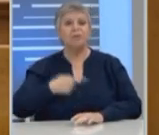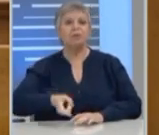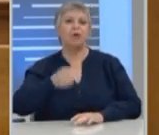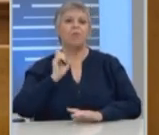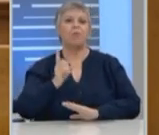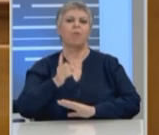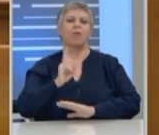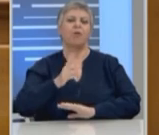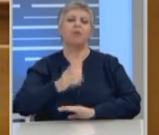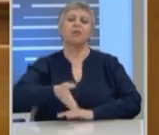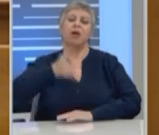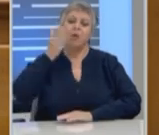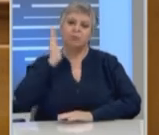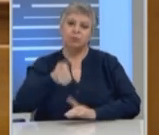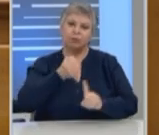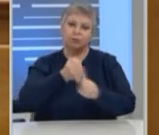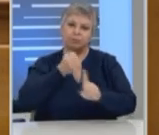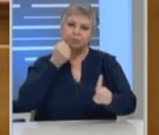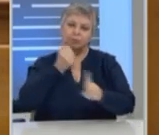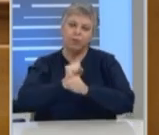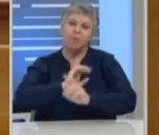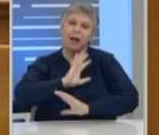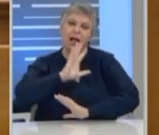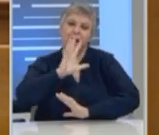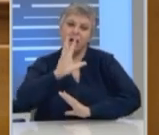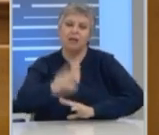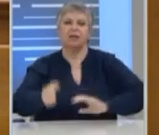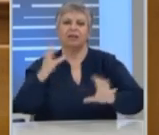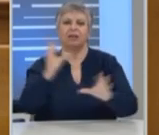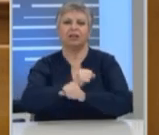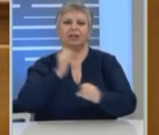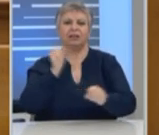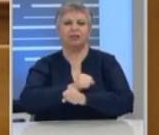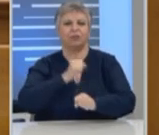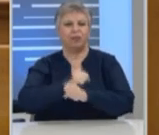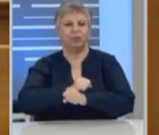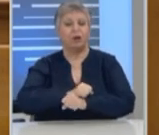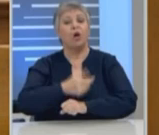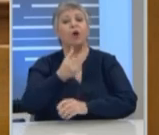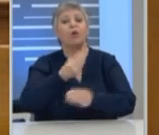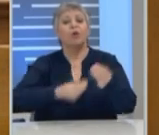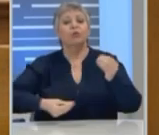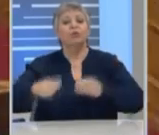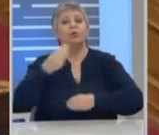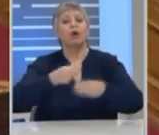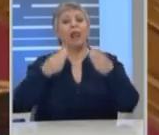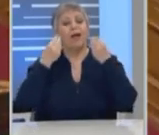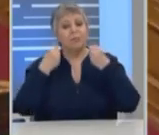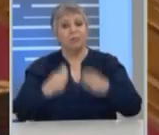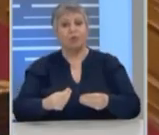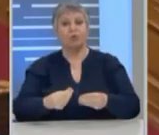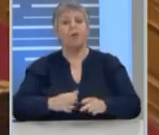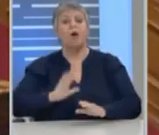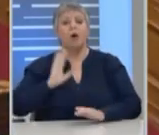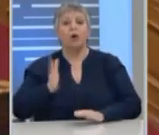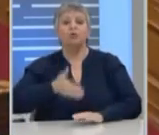το παλέψουμε μέχρι τέλους και θα το παλέψουμε και θα τα καταφέρουμε. Όσο καλύτερα μπορούμε, όσο καλύτερα